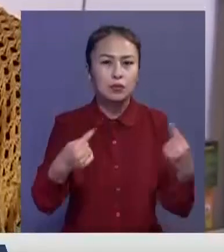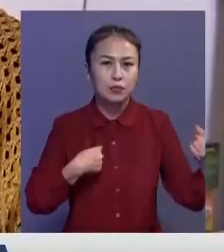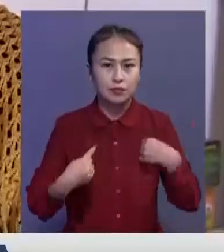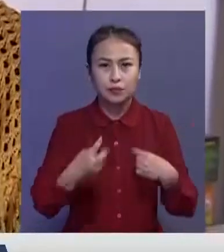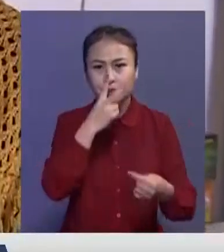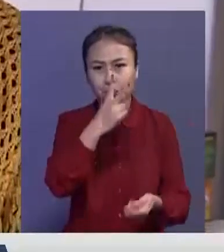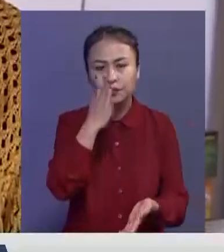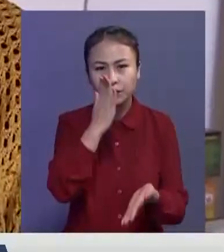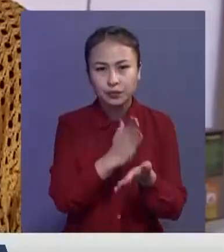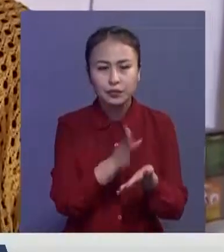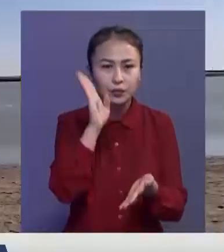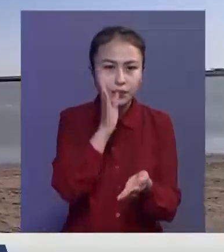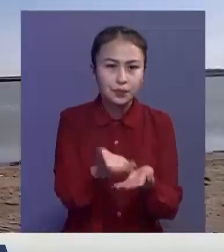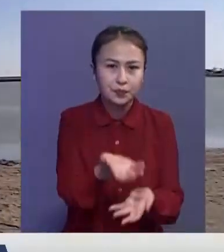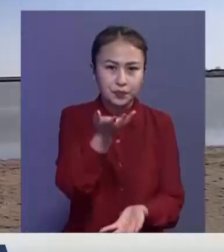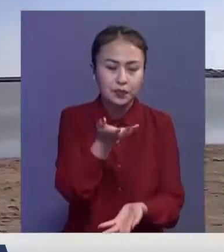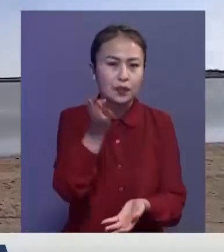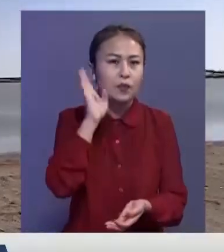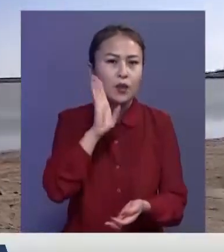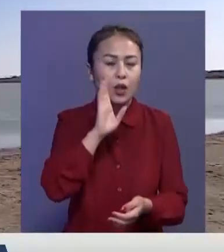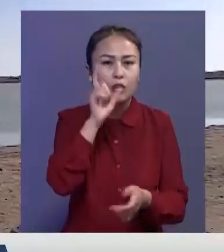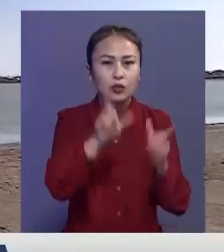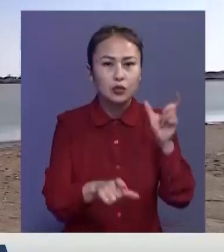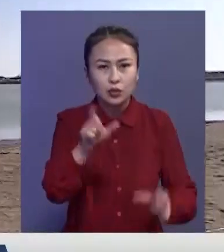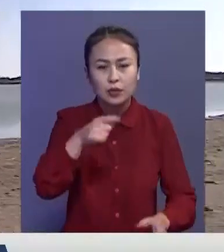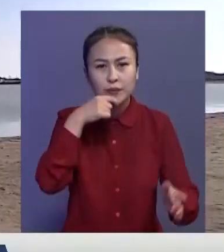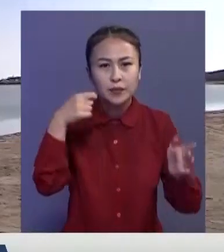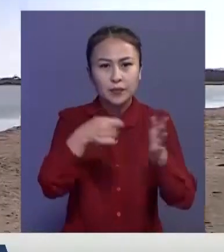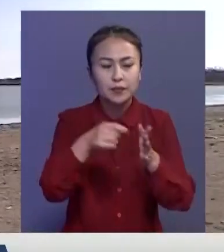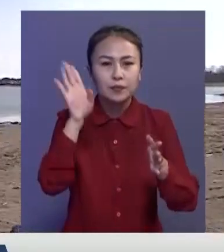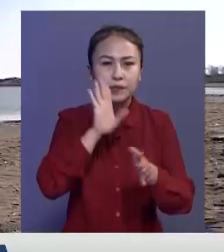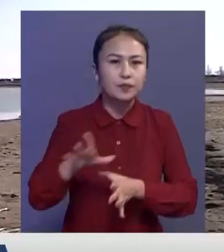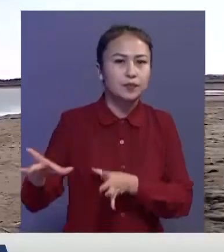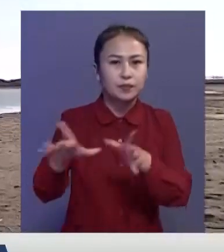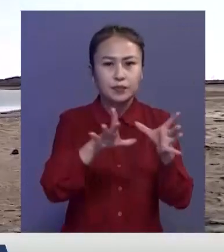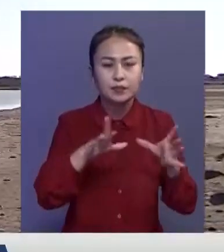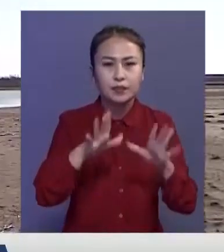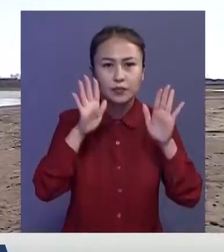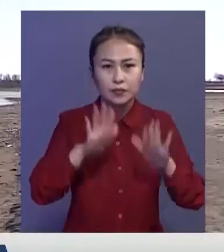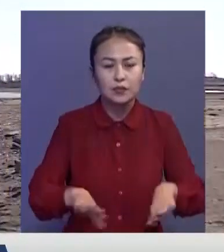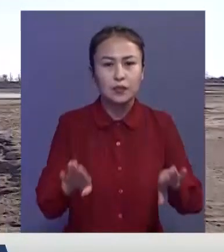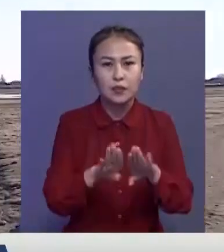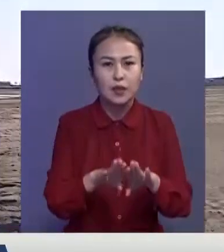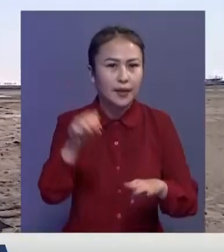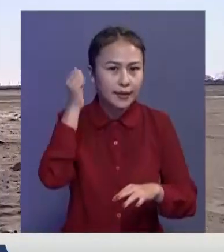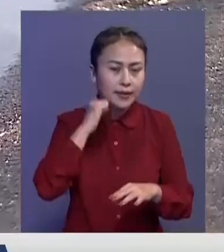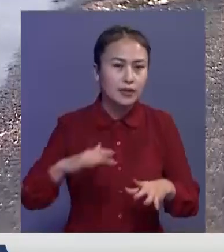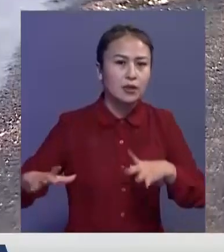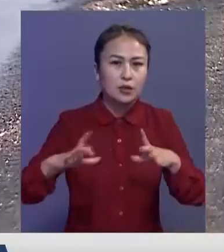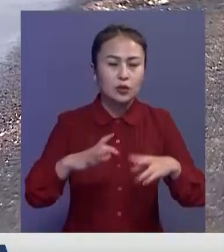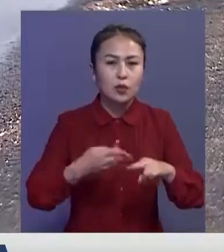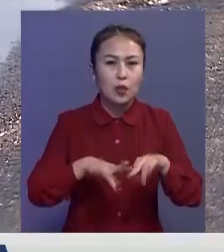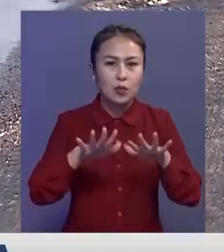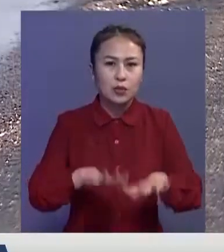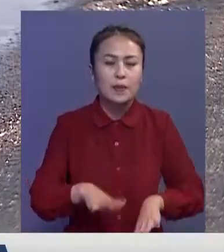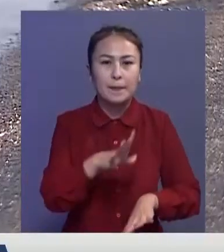жатырмыз, сүзіп ішеміз. Жұрт малды мына көлден суарады. Әлгінде көрсеткен ескі құдыққа да су